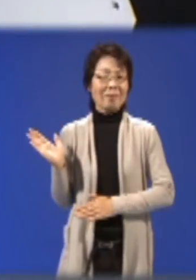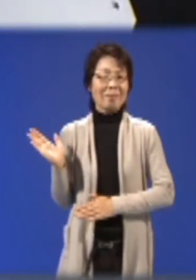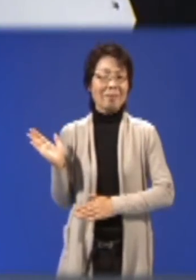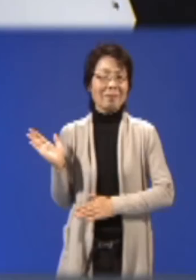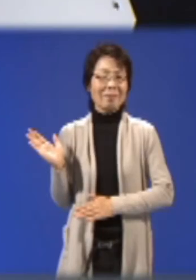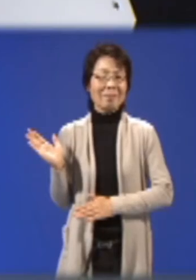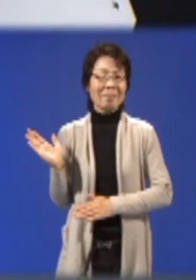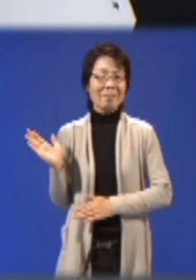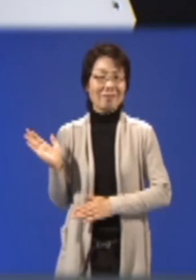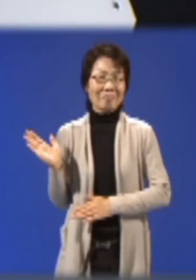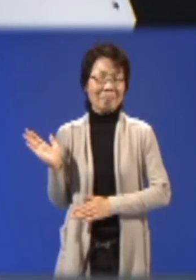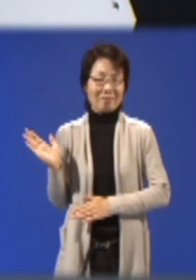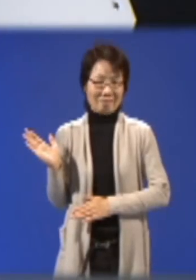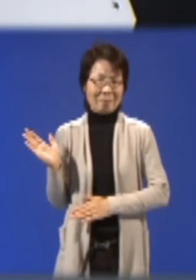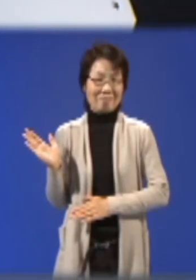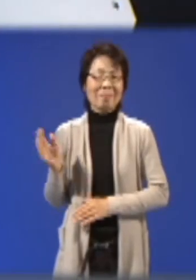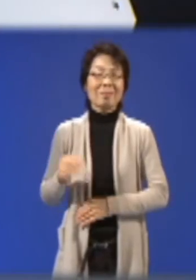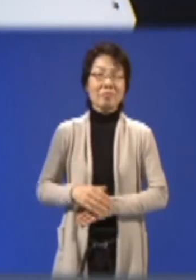ート401。